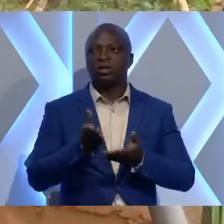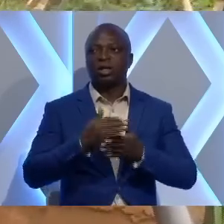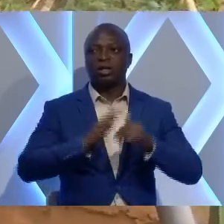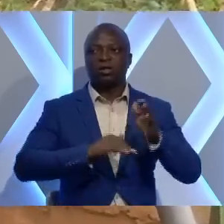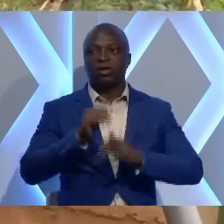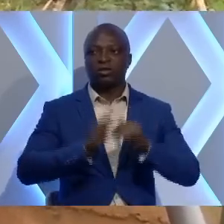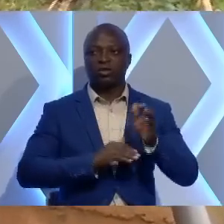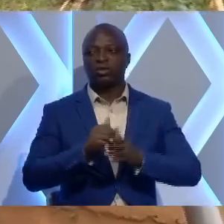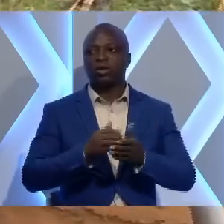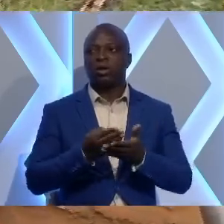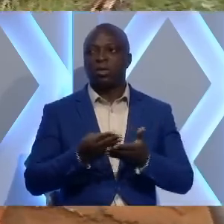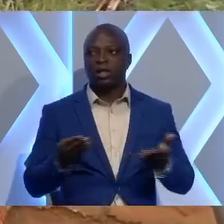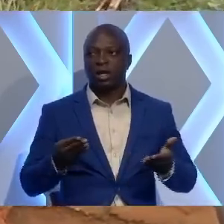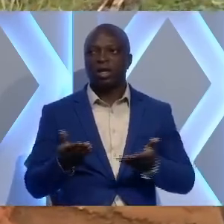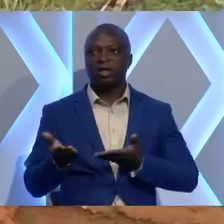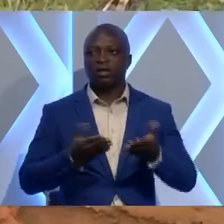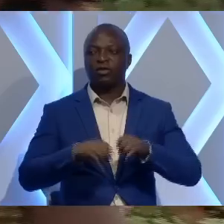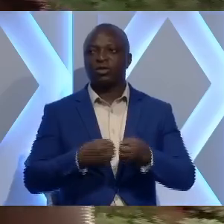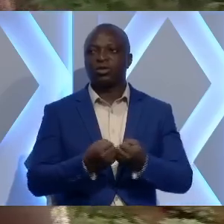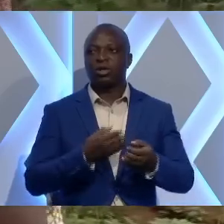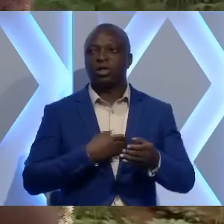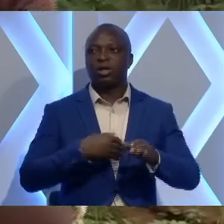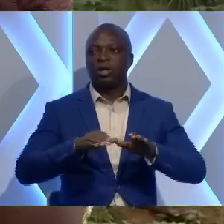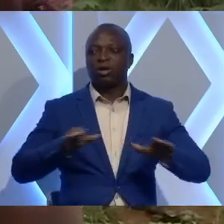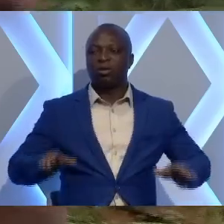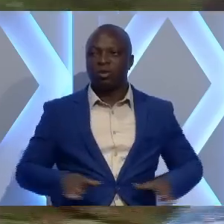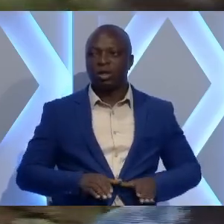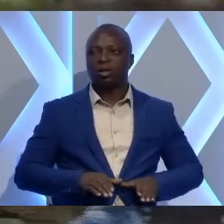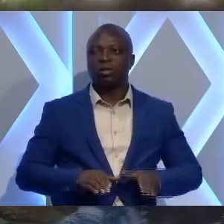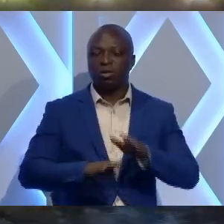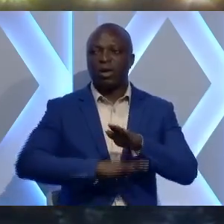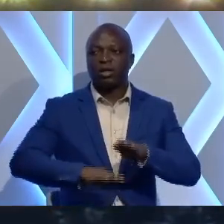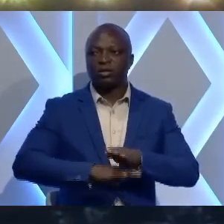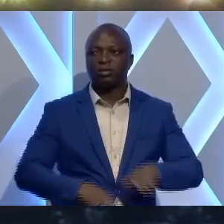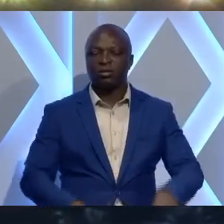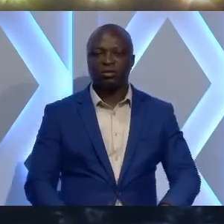infrastructures, équipements et services socio-économiques de base.